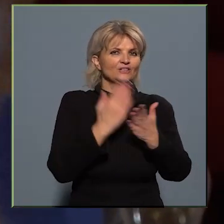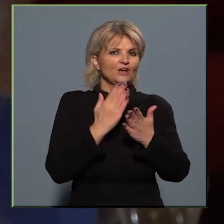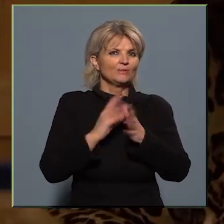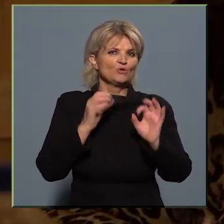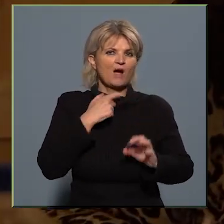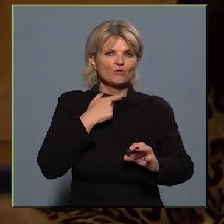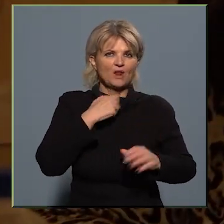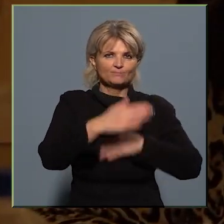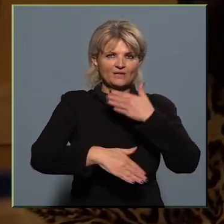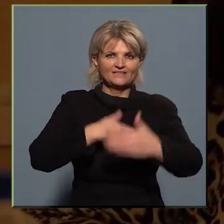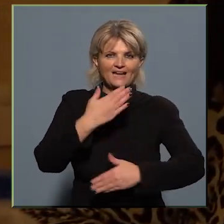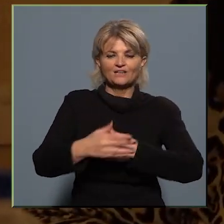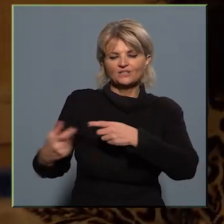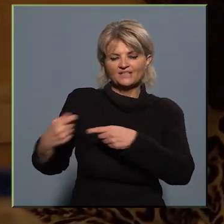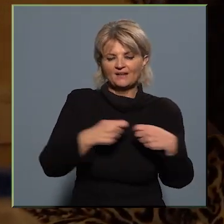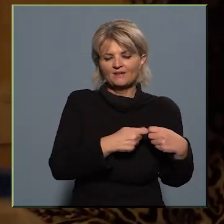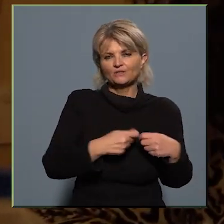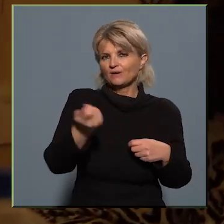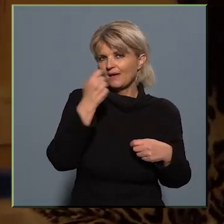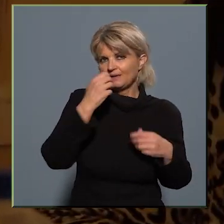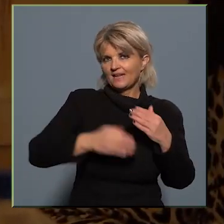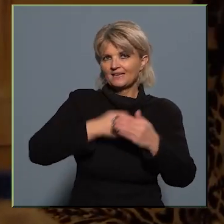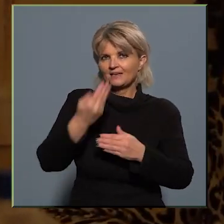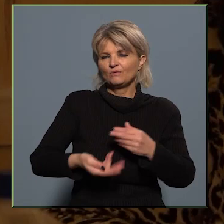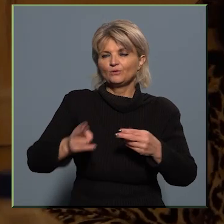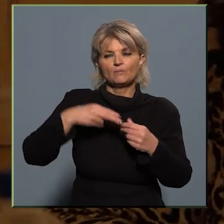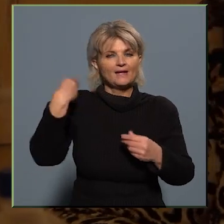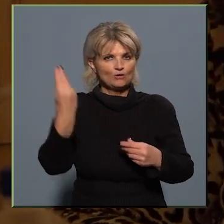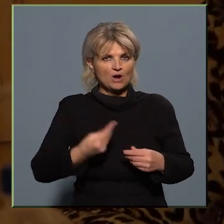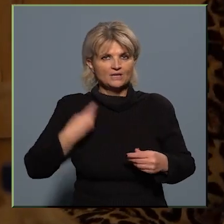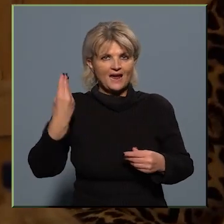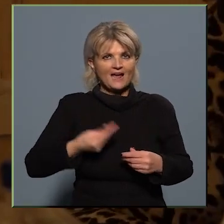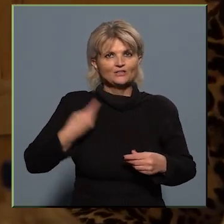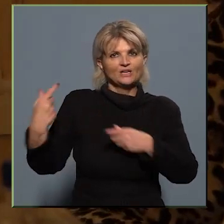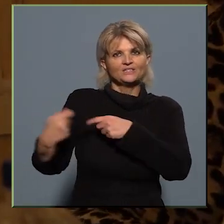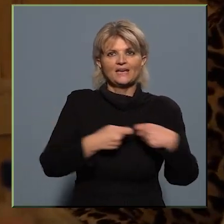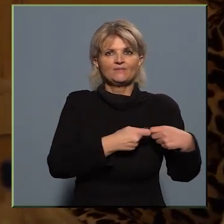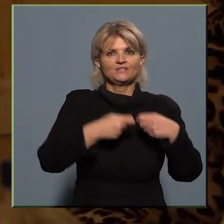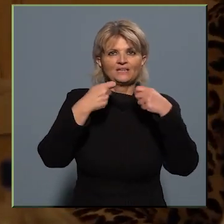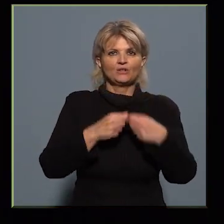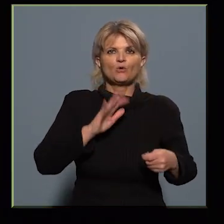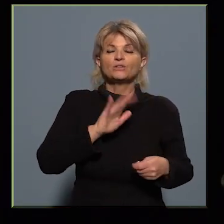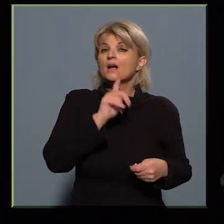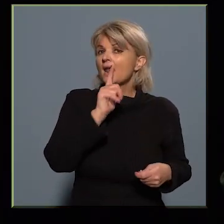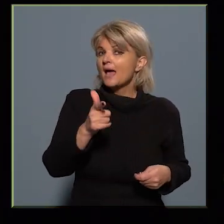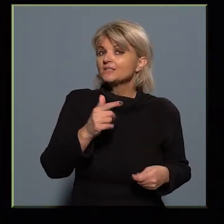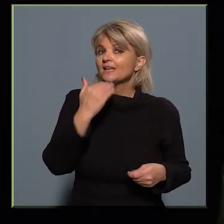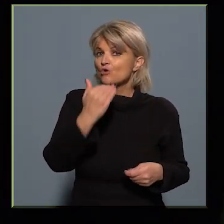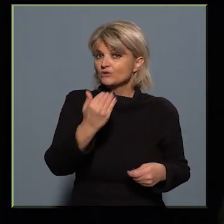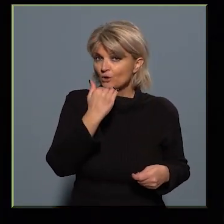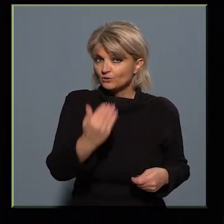jó hangulatban telt. A szervezők az ebéden kívül több előadást is szerveztek a tagoknak. Lesz egy